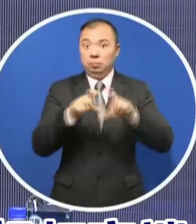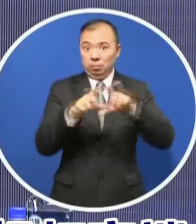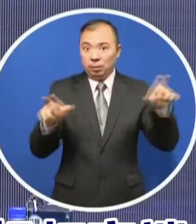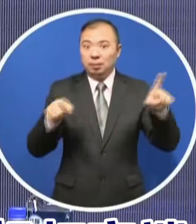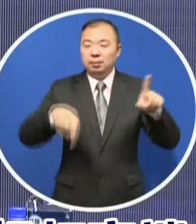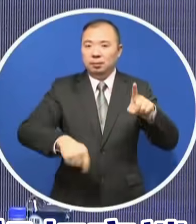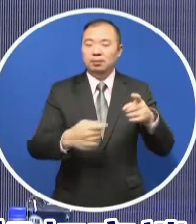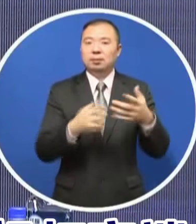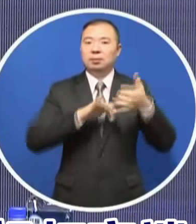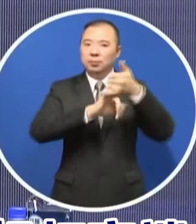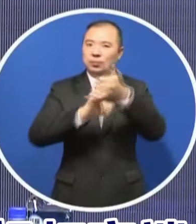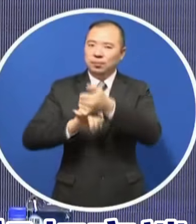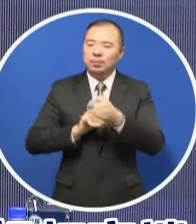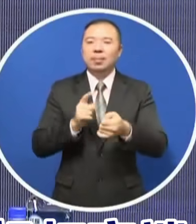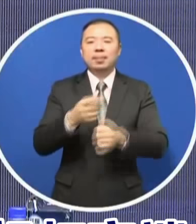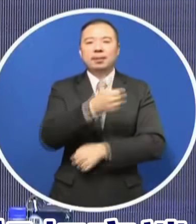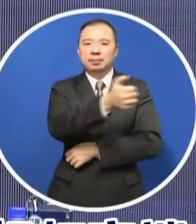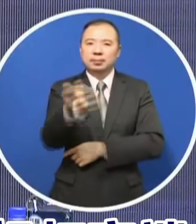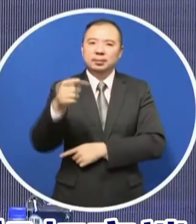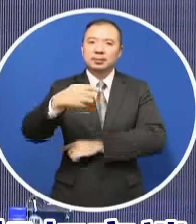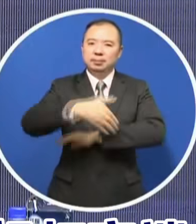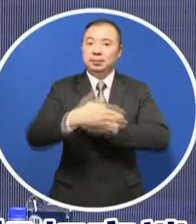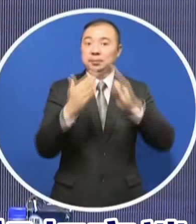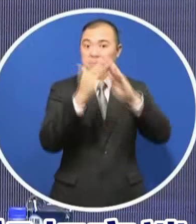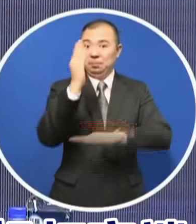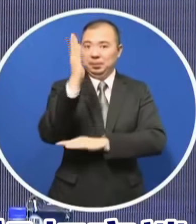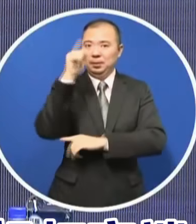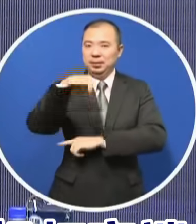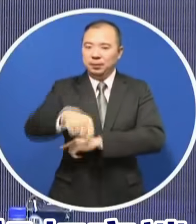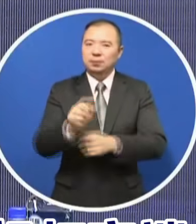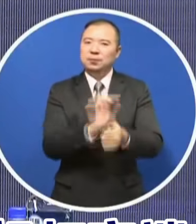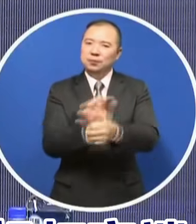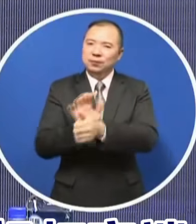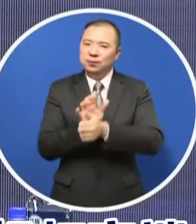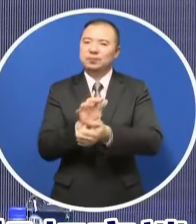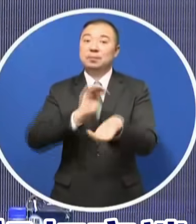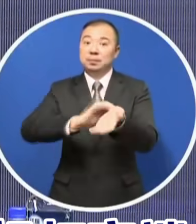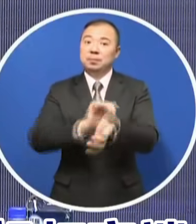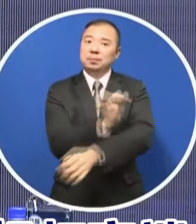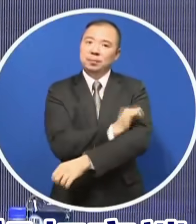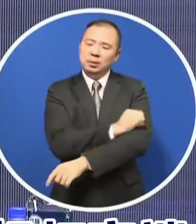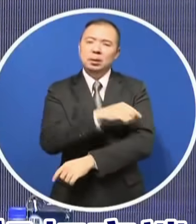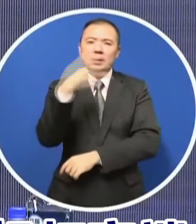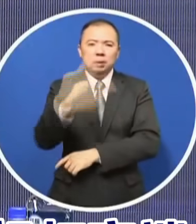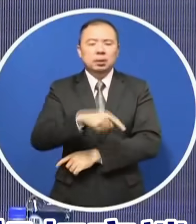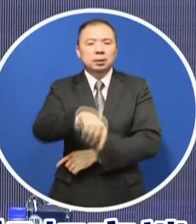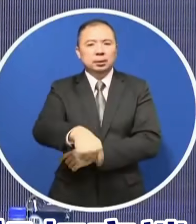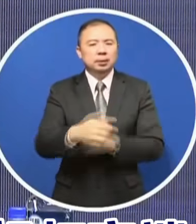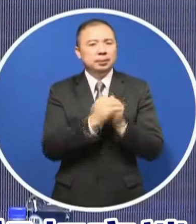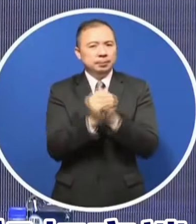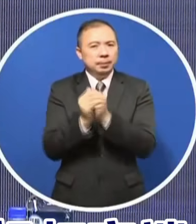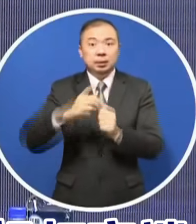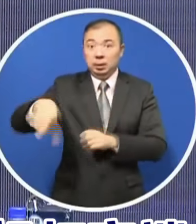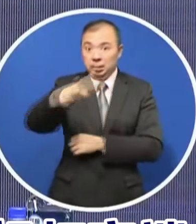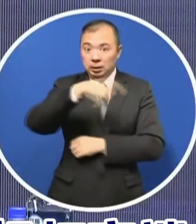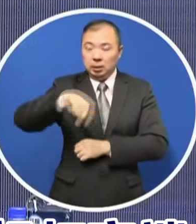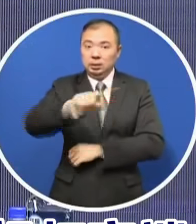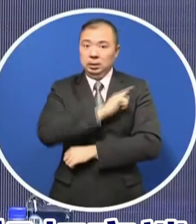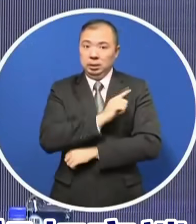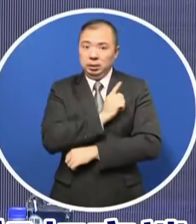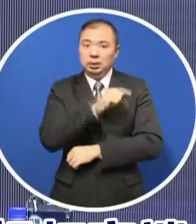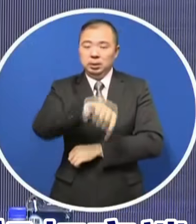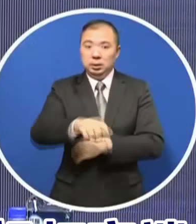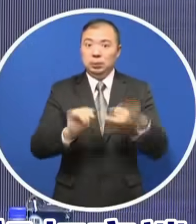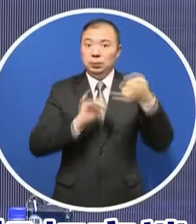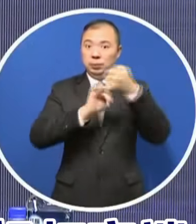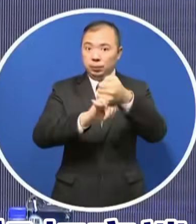方政府跟第一线的医护人员的辛苦，不过也要再拜托地方政府一定要按照预约系统照顺